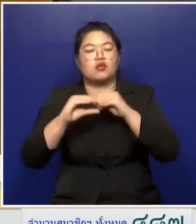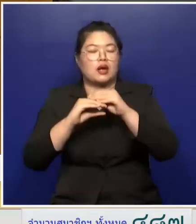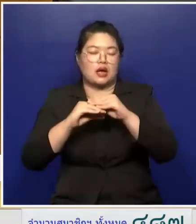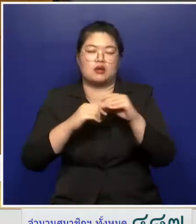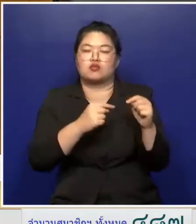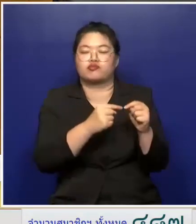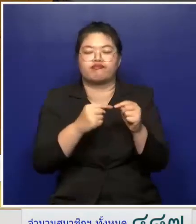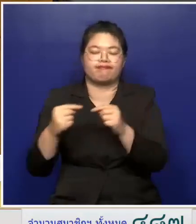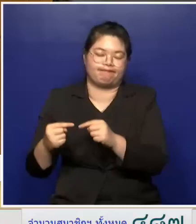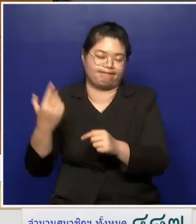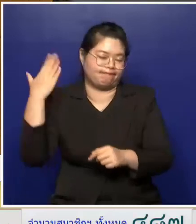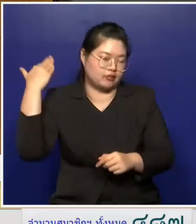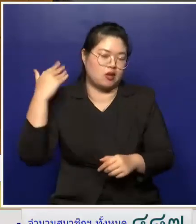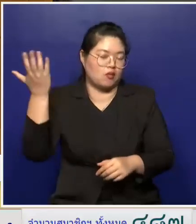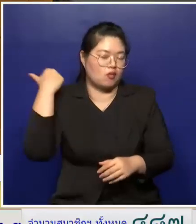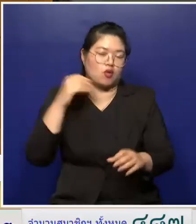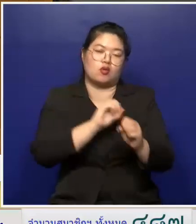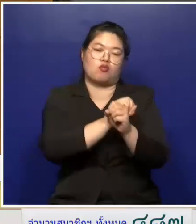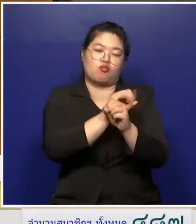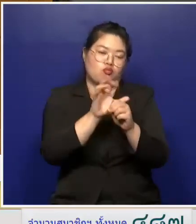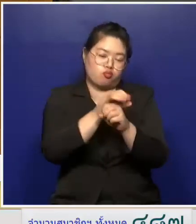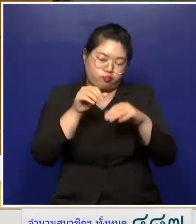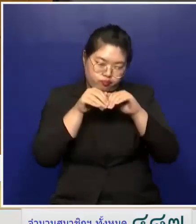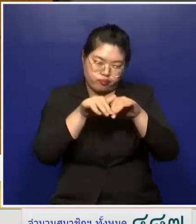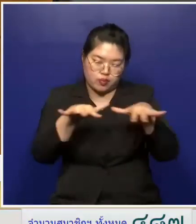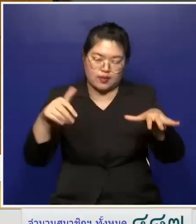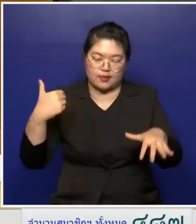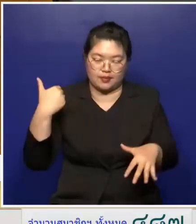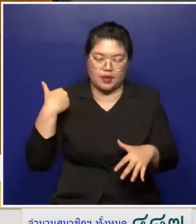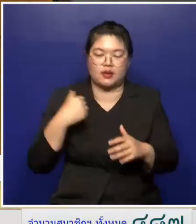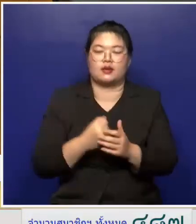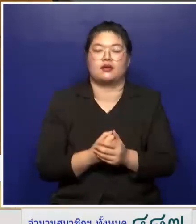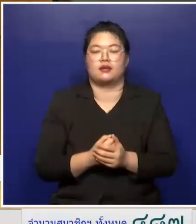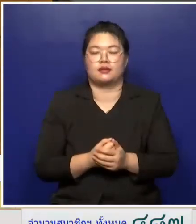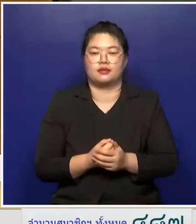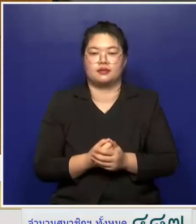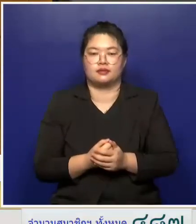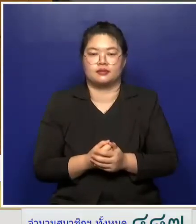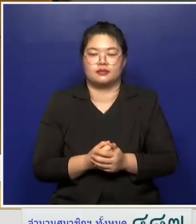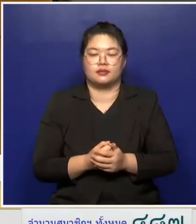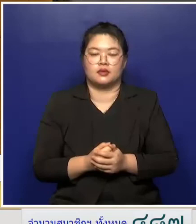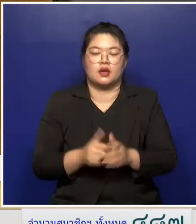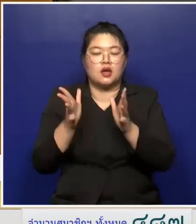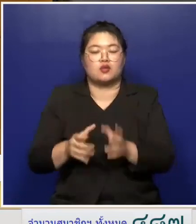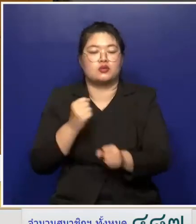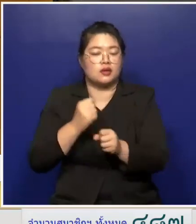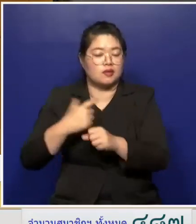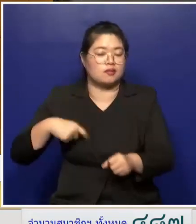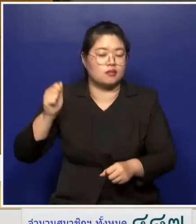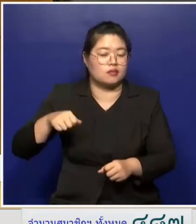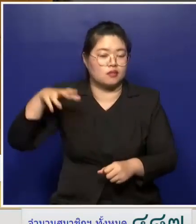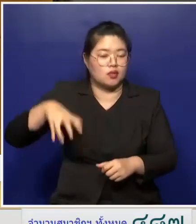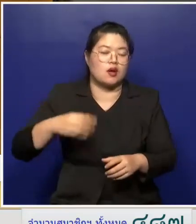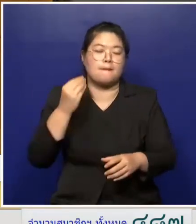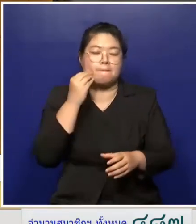โวิดระบาดมากๆผมมนโยบายให้จในที่สารปกครอง ทำงานที่บ้านค่อนข้เยอะให้มากous